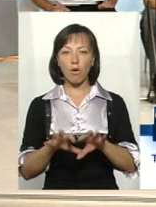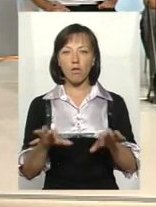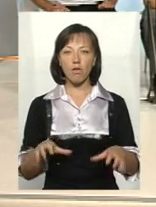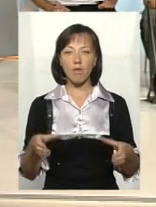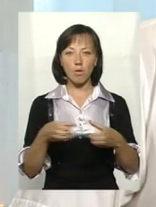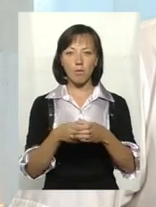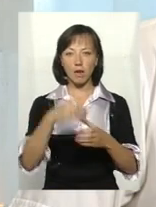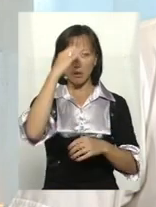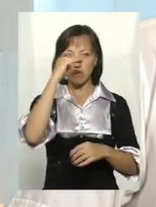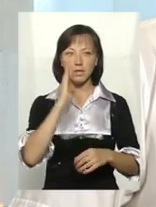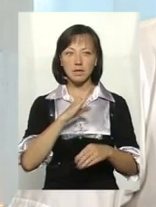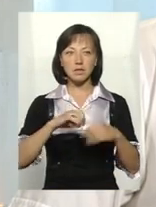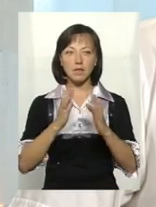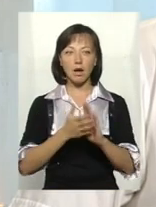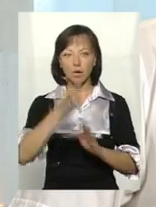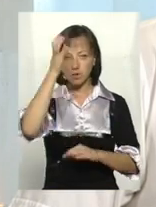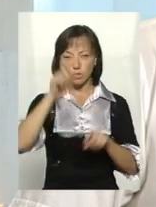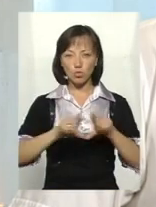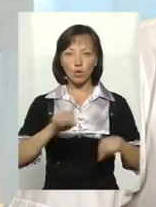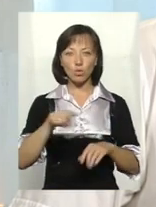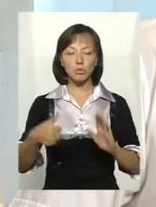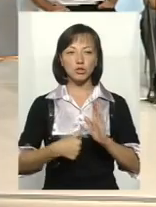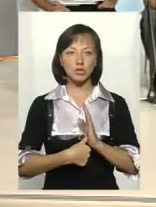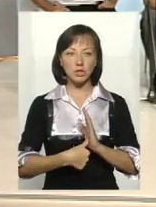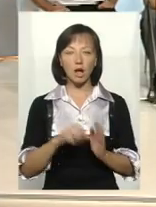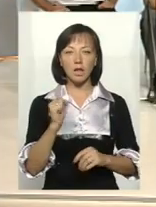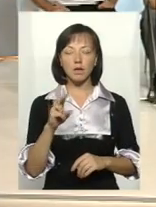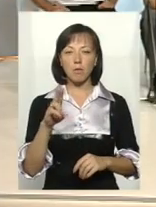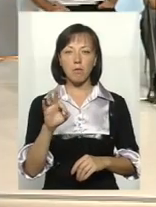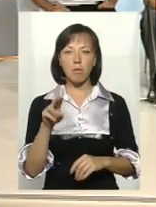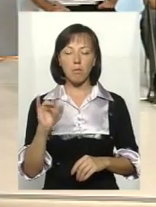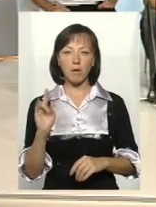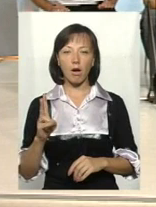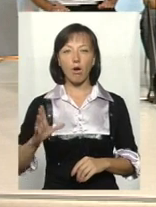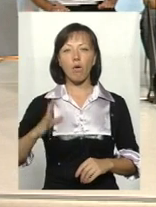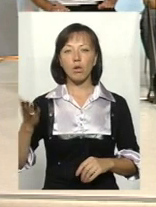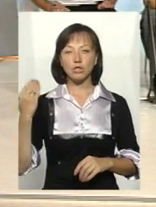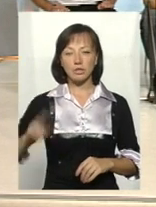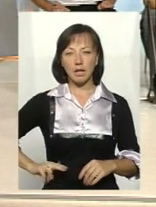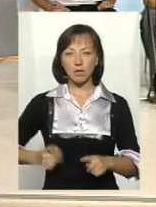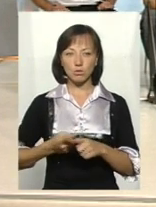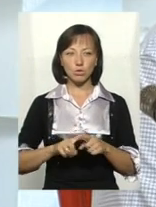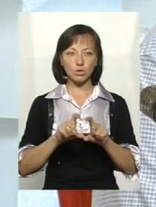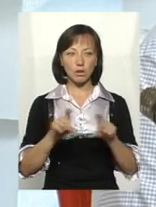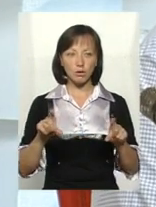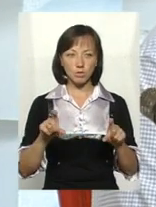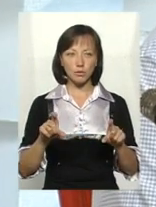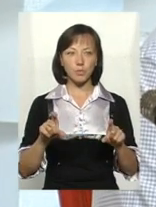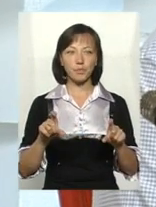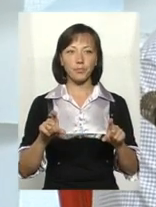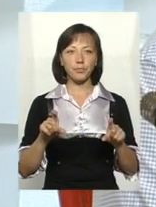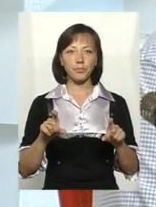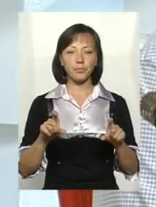громади батьків загальноосвітньої школи номер 6. Андрій Попик, колишній директор цього навчального закладу.